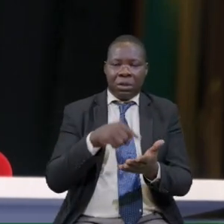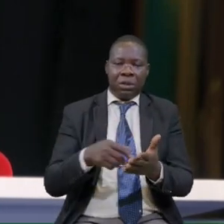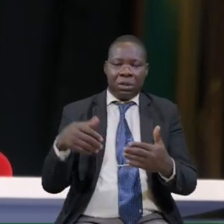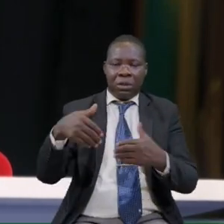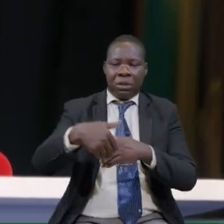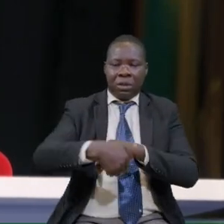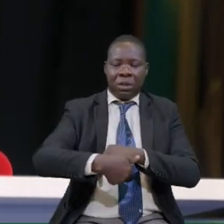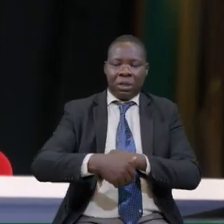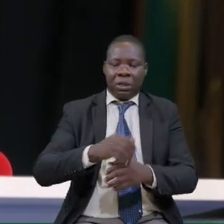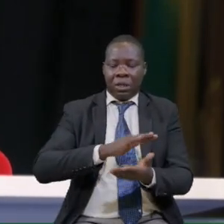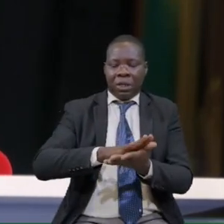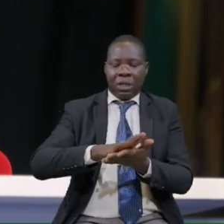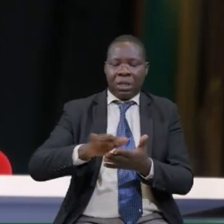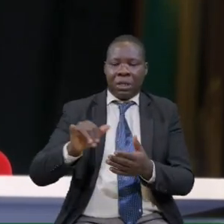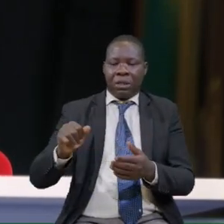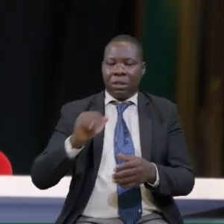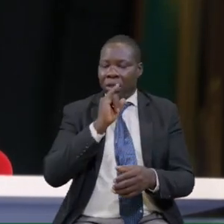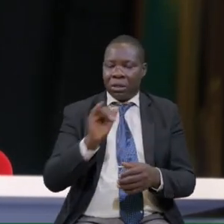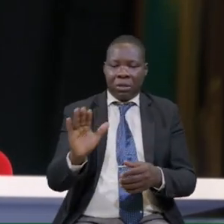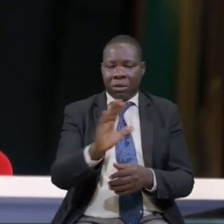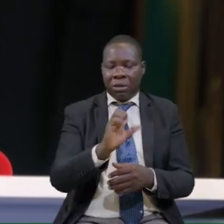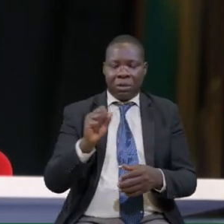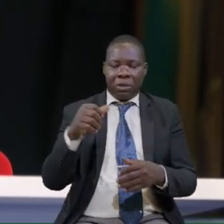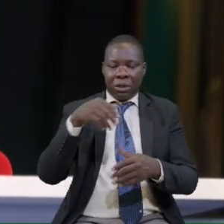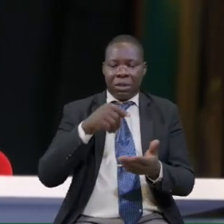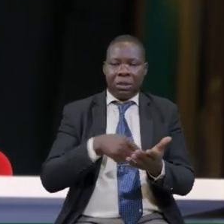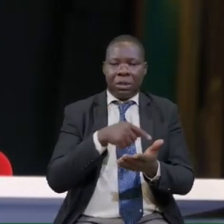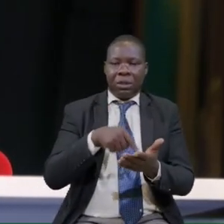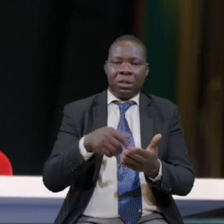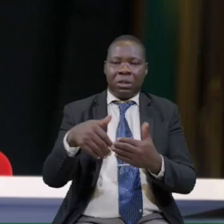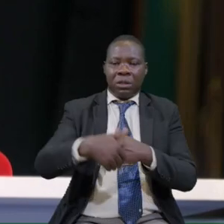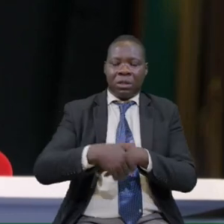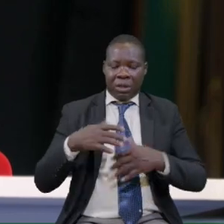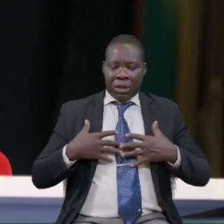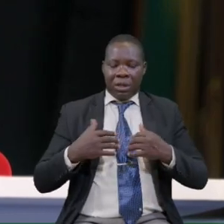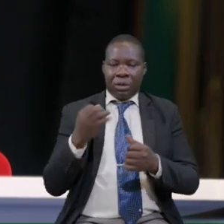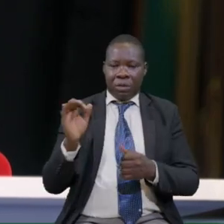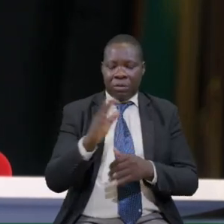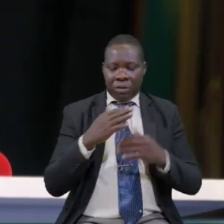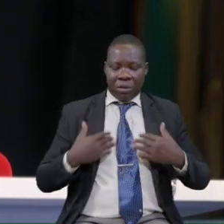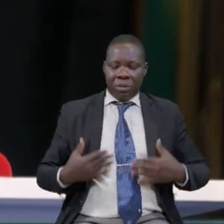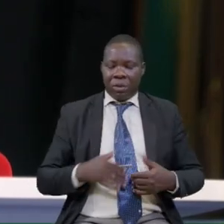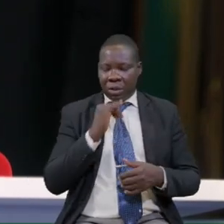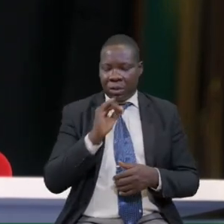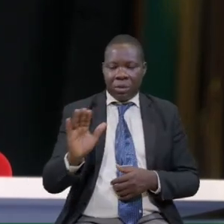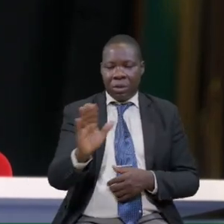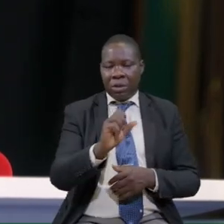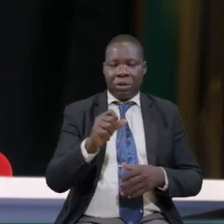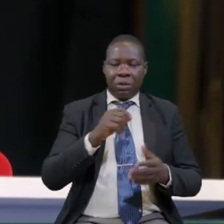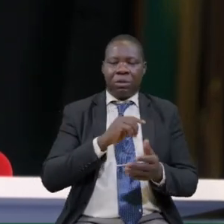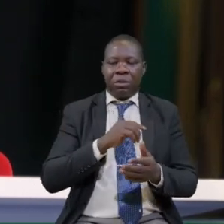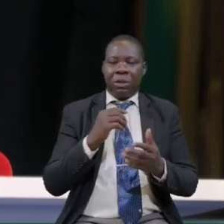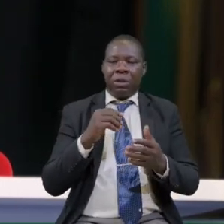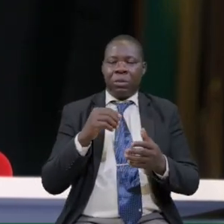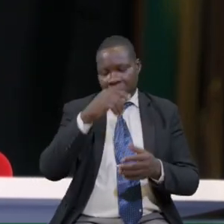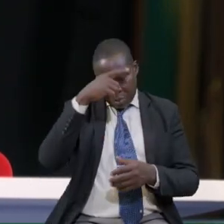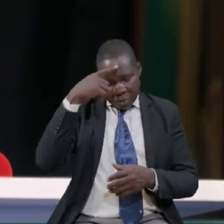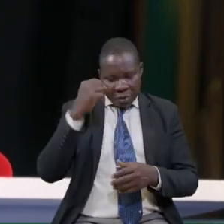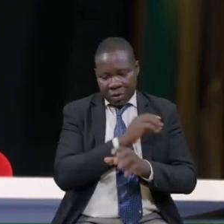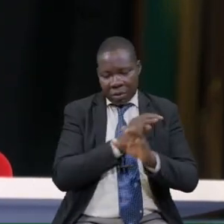pour vous ce soir, la purification pour vous ce soir, la guérison de votre corps est pour vous ce soir, parce que Christ